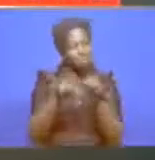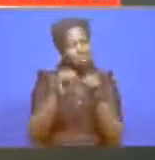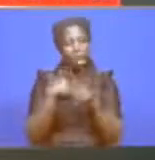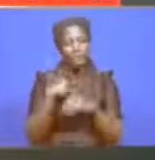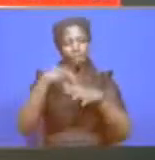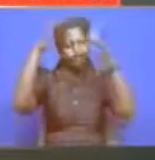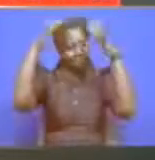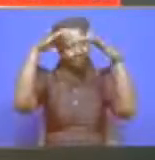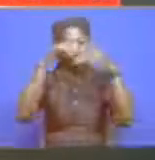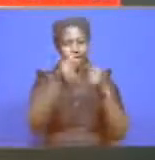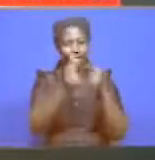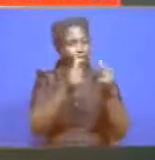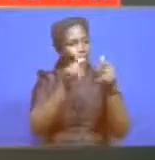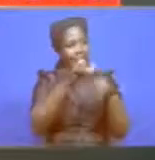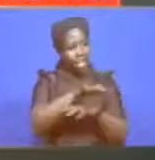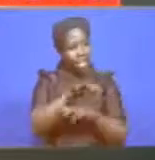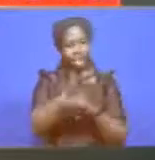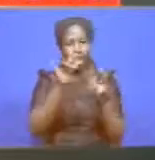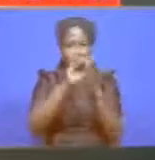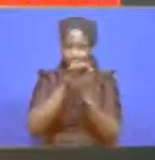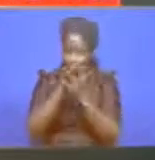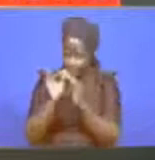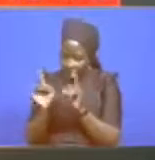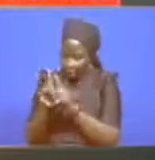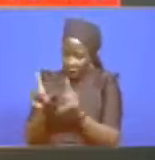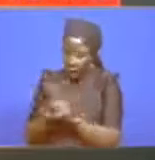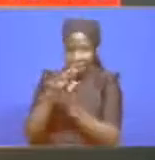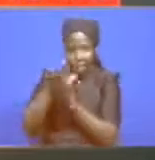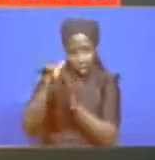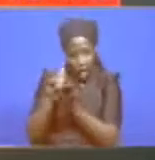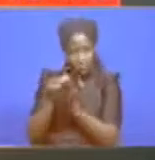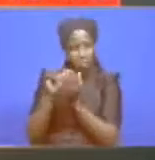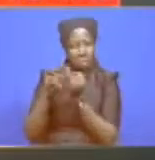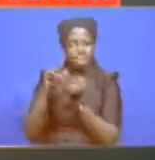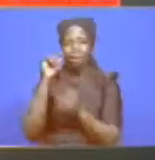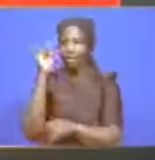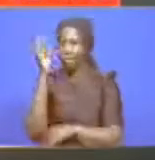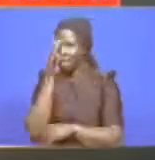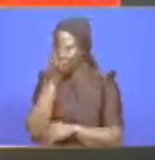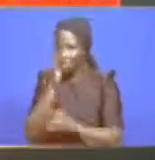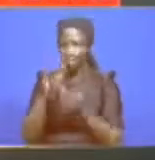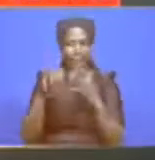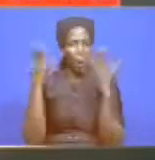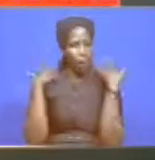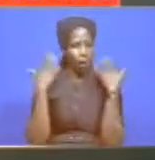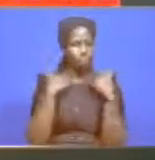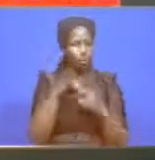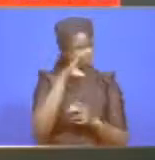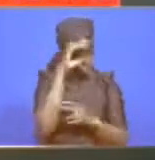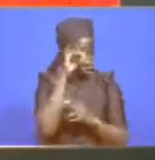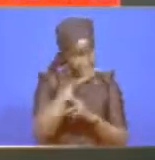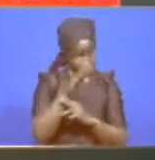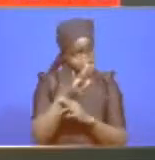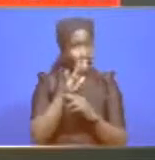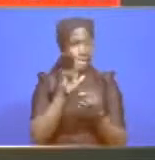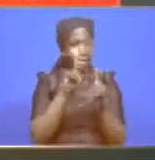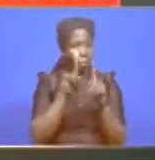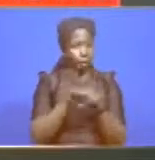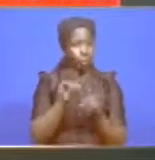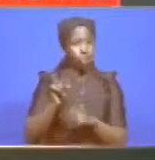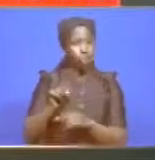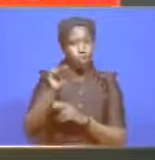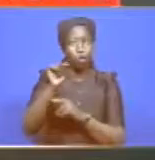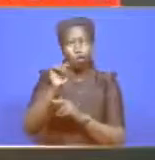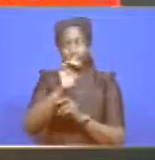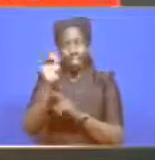machache tu, sawia na sehemu za kati zikiwemo sehemu za Nyeri na Meru. Kanda pwani hadi katika sehemu za kaskazini mashariki mwa nchi,